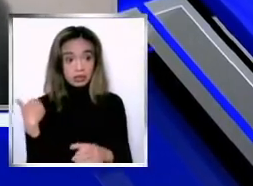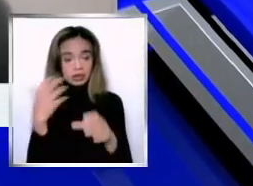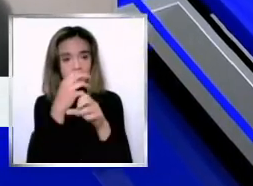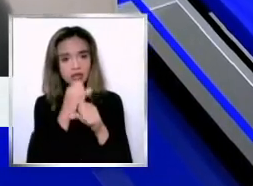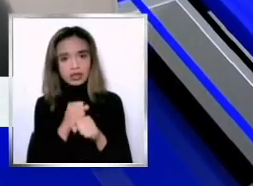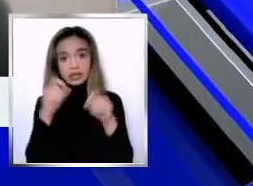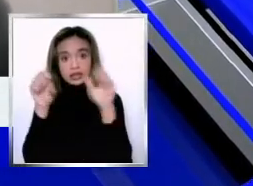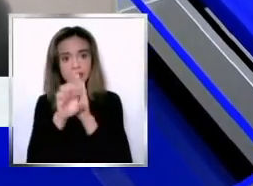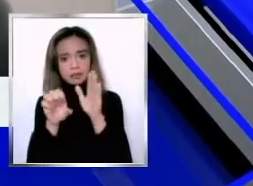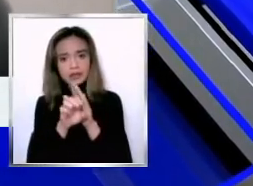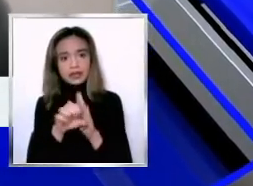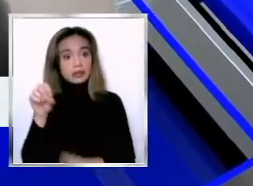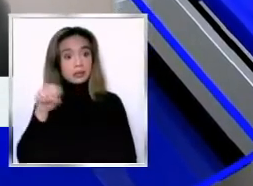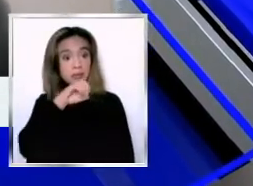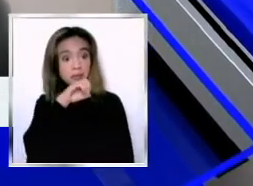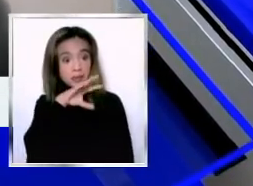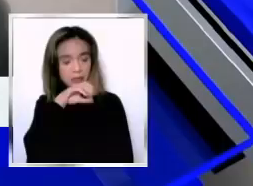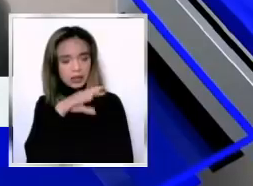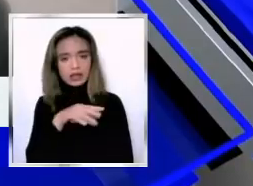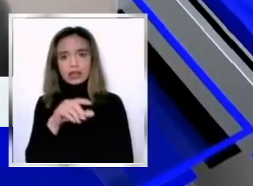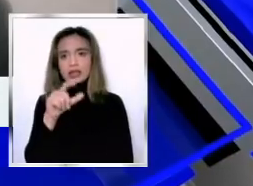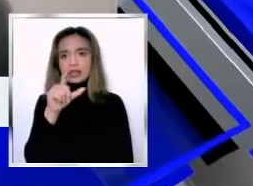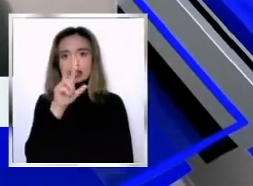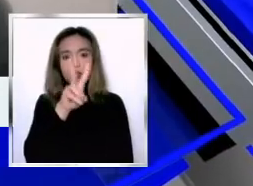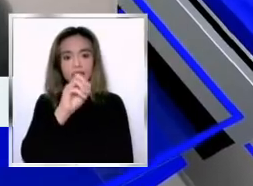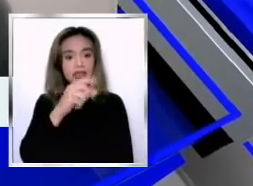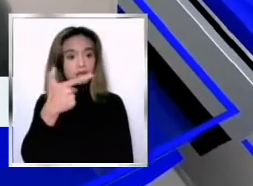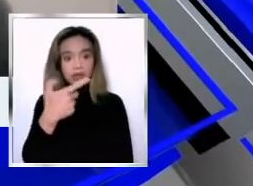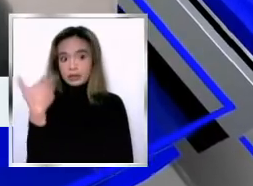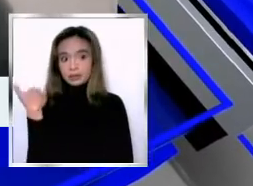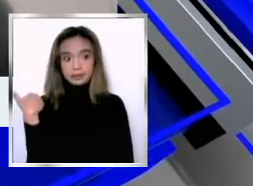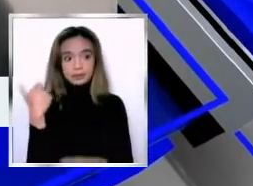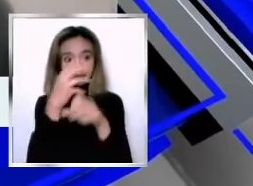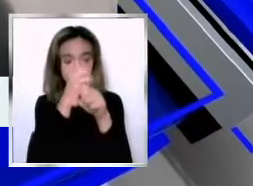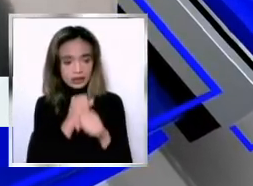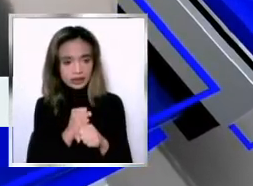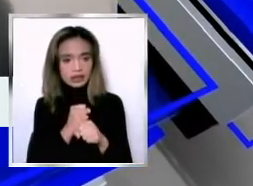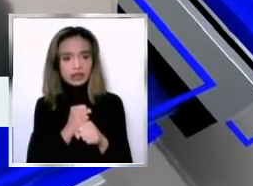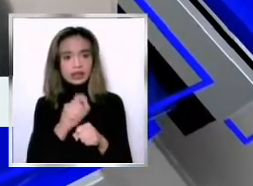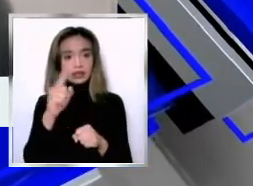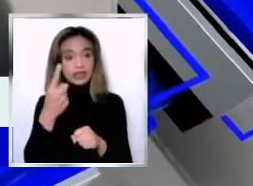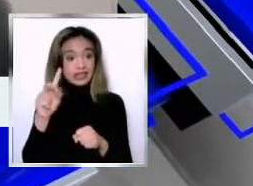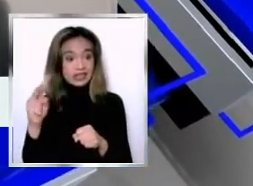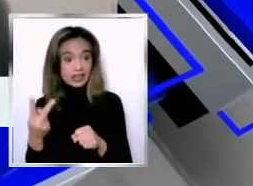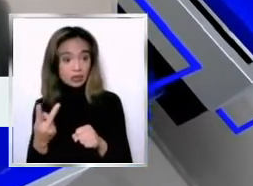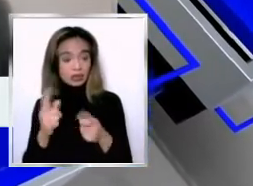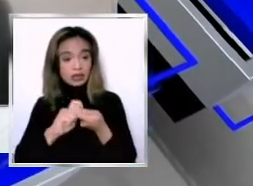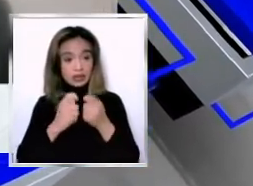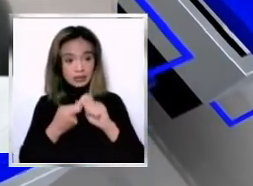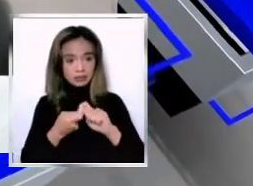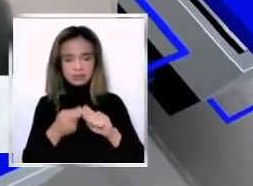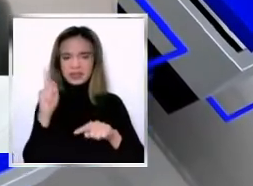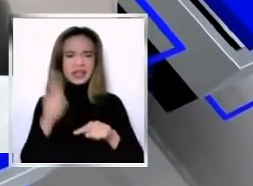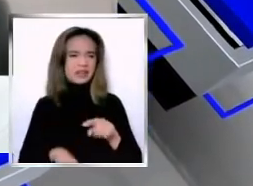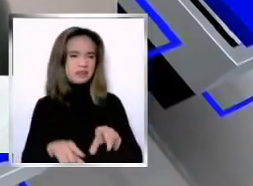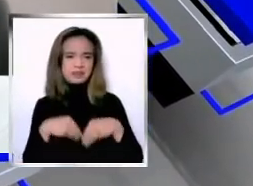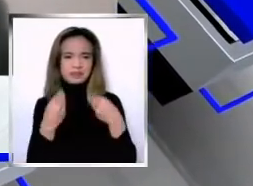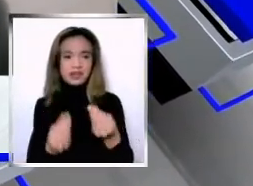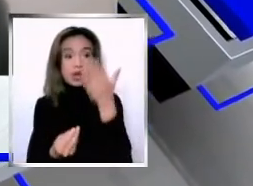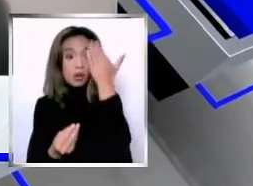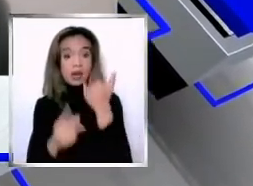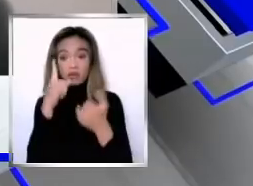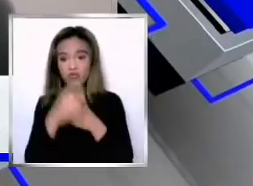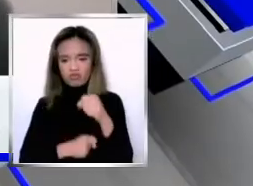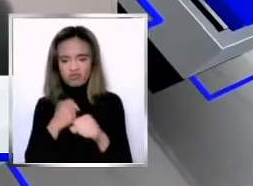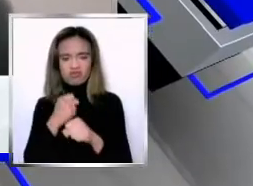Nana, hindi niya nakuha yung 2021 niya, the first and second semester, ay hindi na po namin mabibigay because every year po binabalik po namin